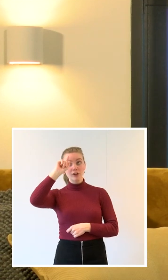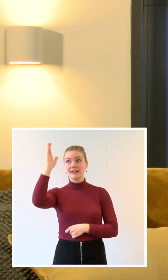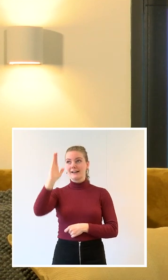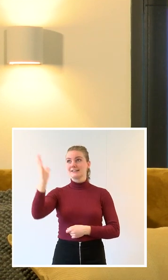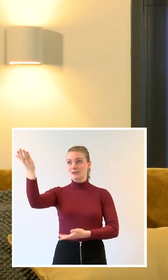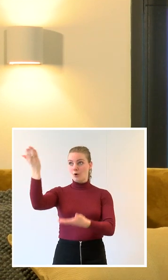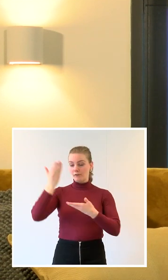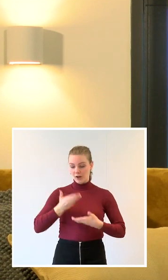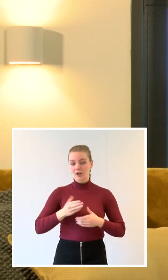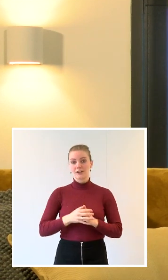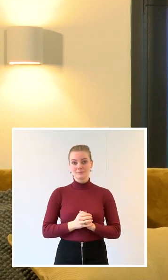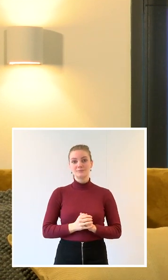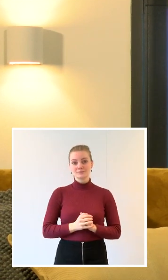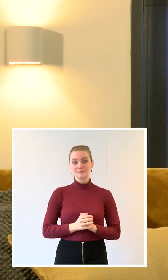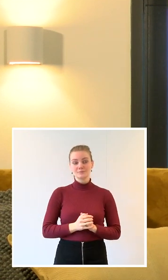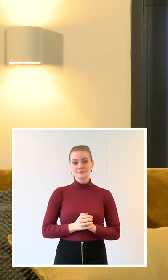Dat is bijzonder.